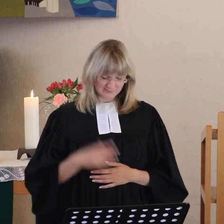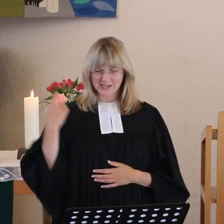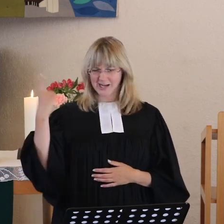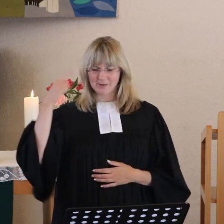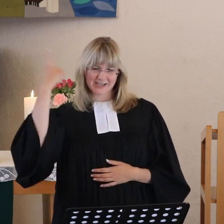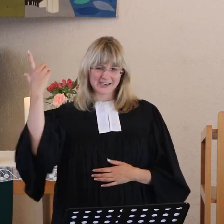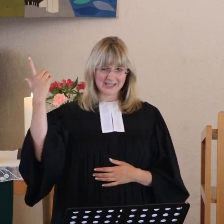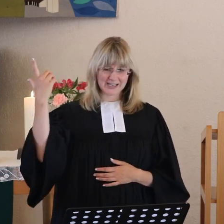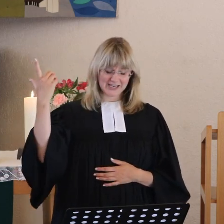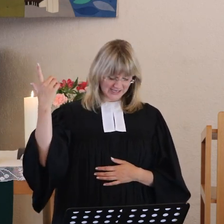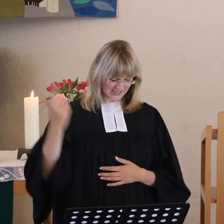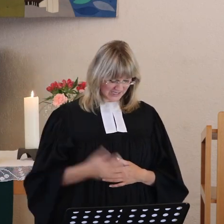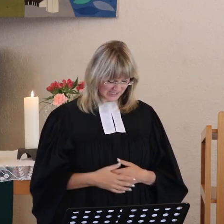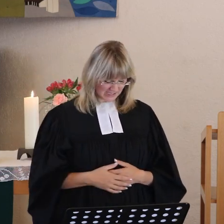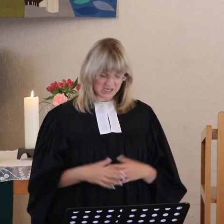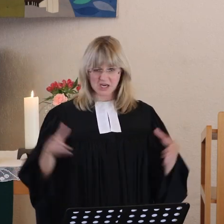erzeugt.